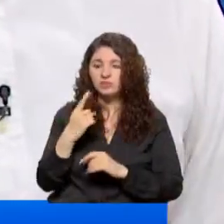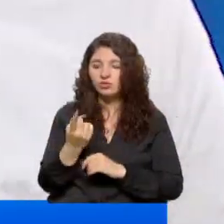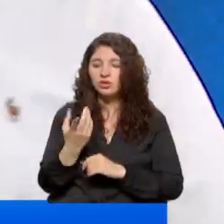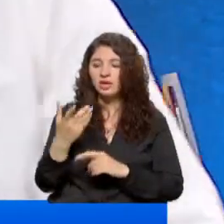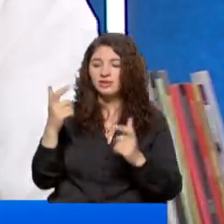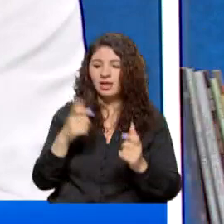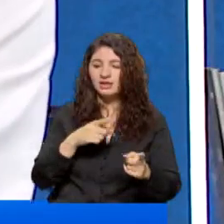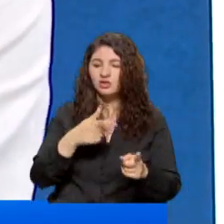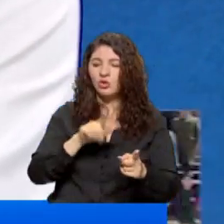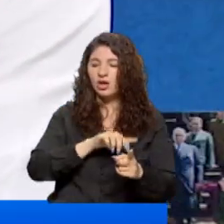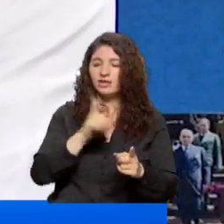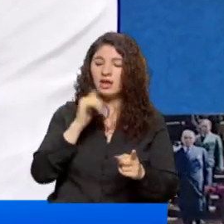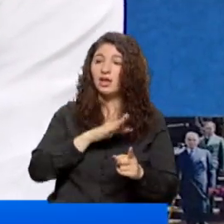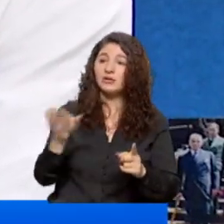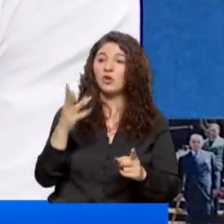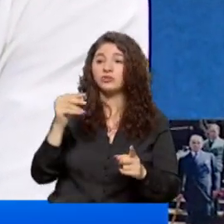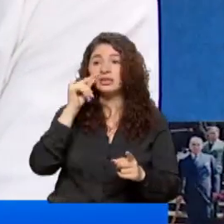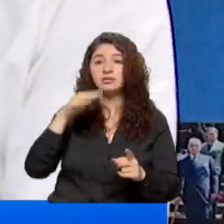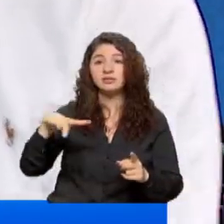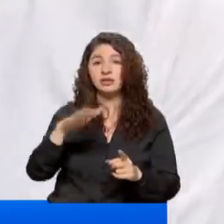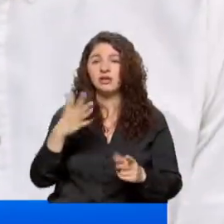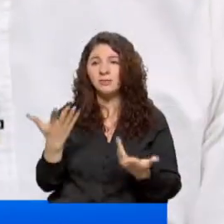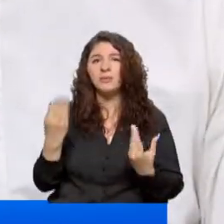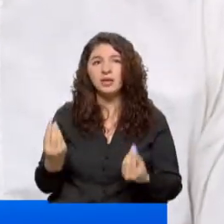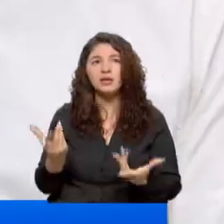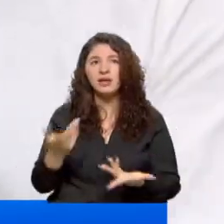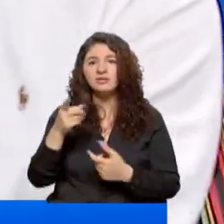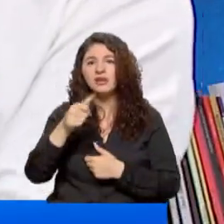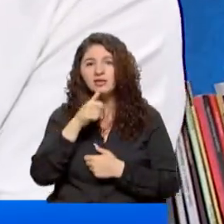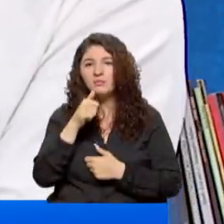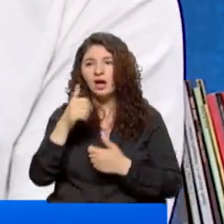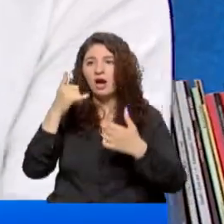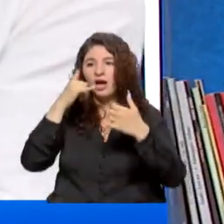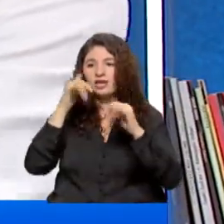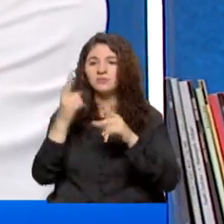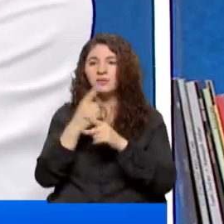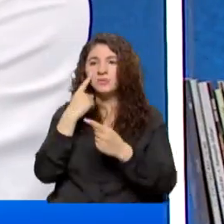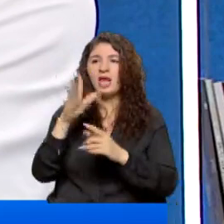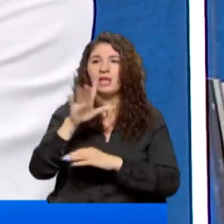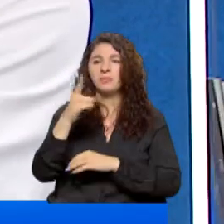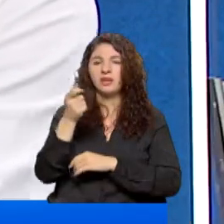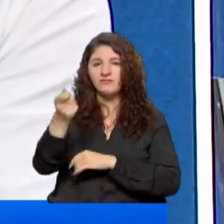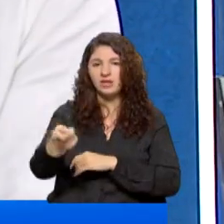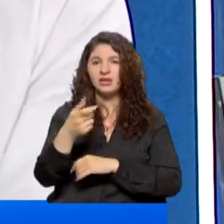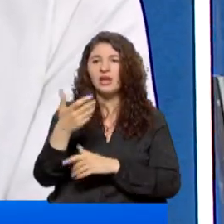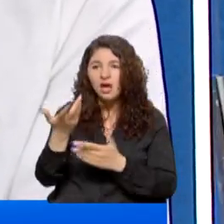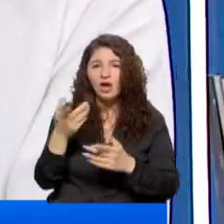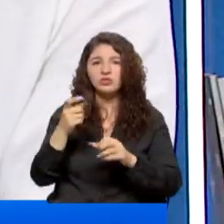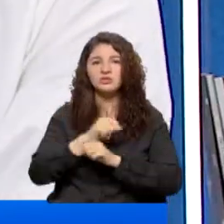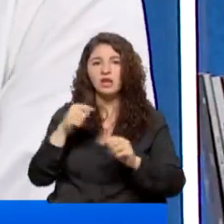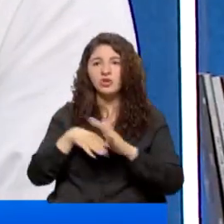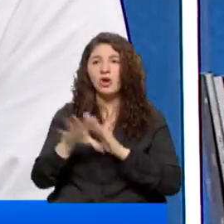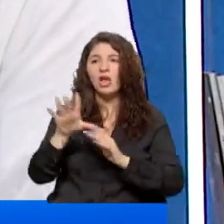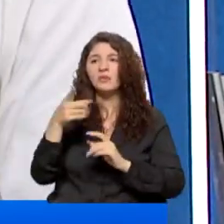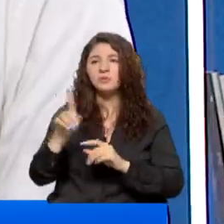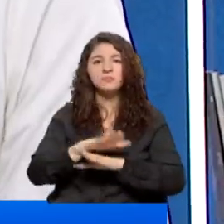diyor ki kentten köye geri dönsün insanlar ya İyi de sana da hayvan yetiştirmek için 50 bin lira verdim ve hayvancılık zarar